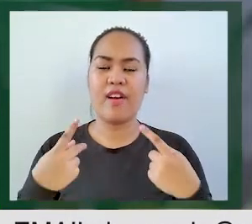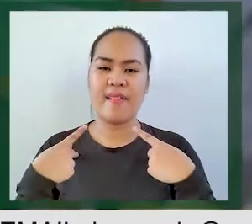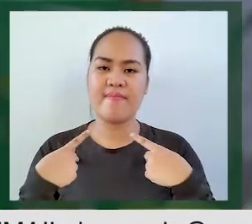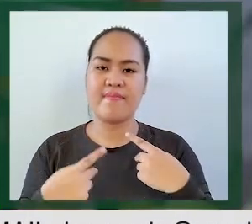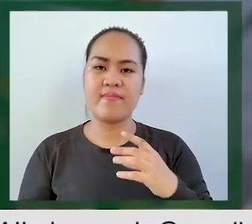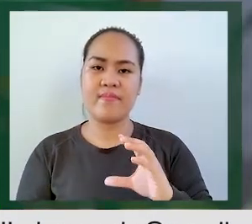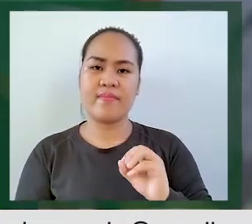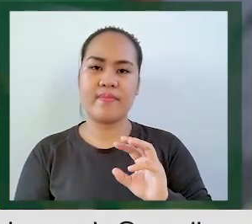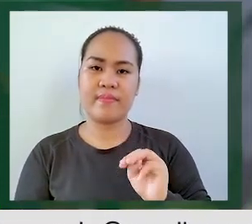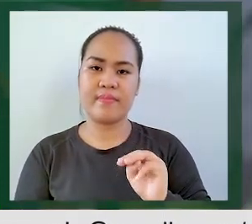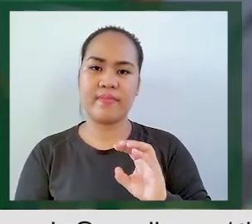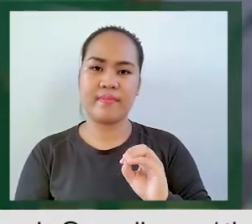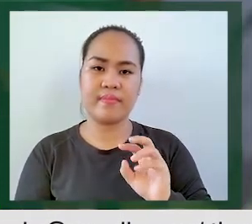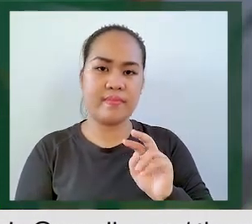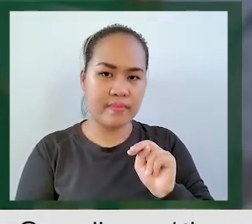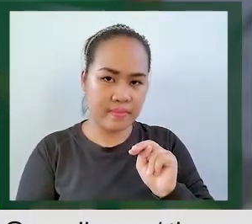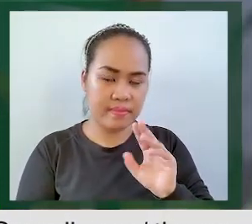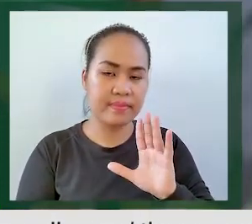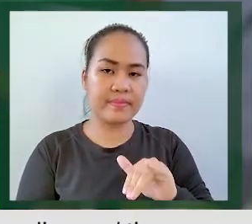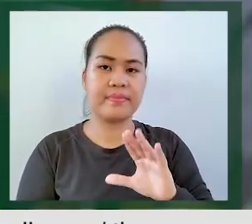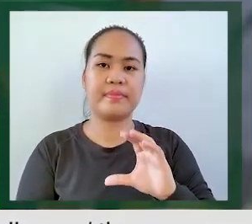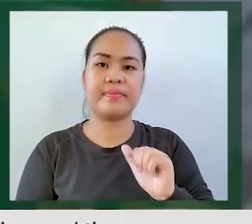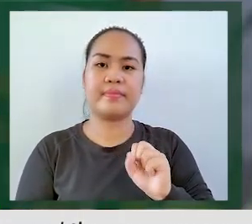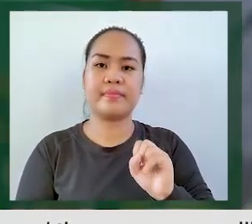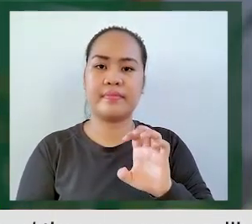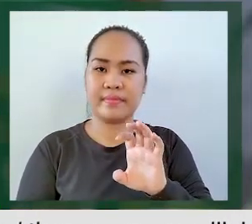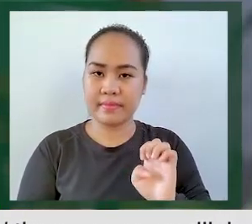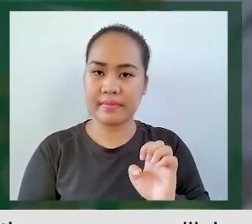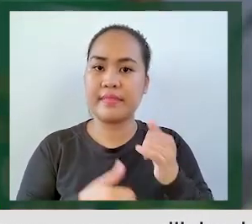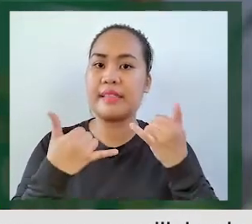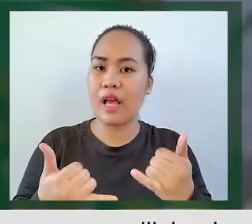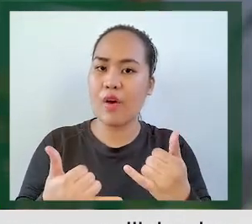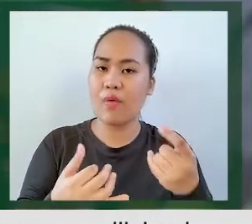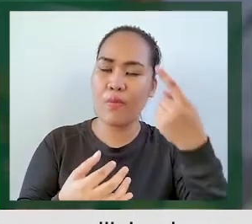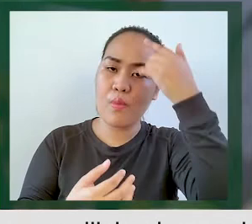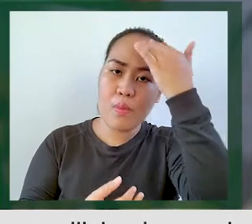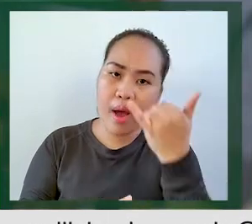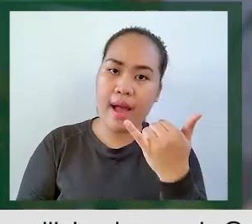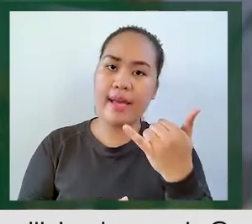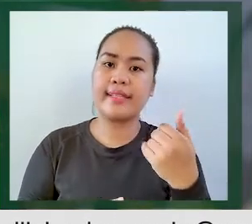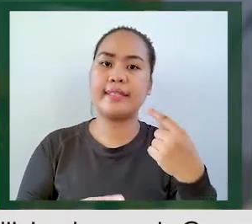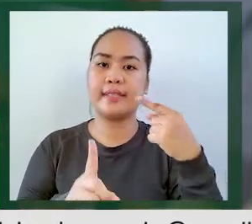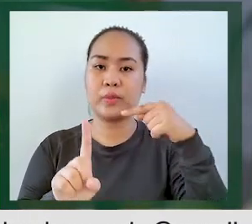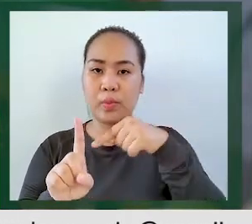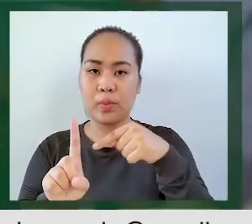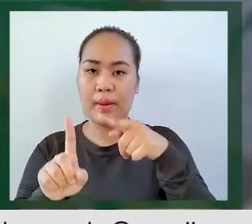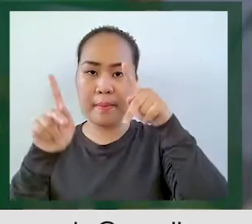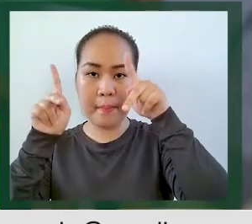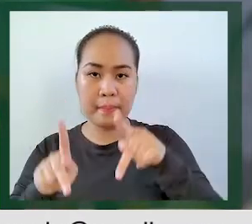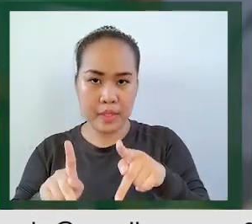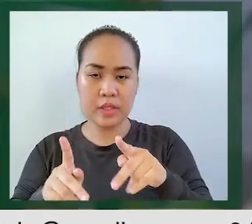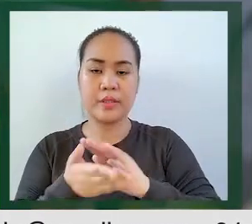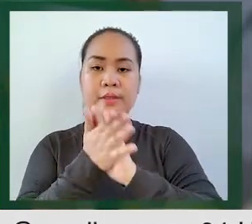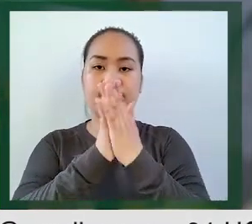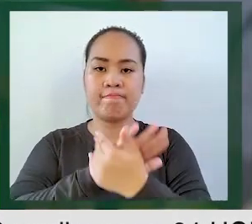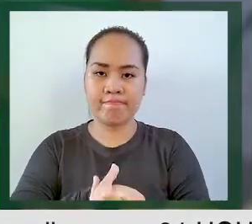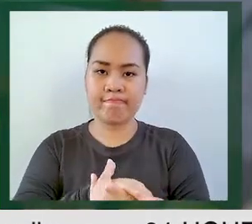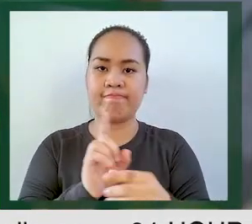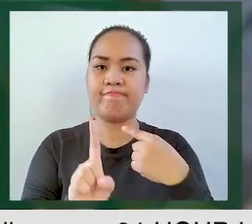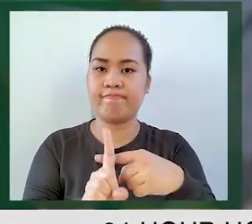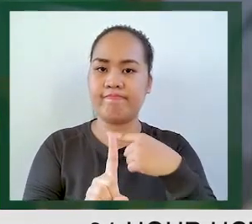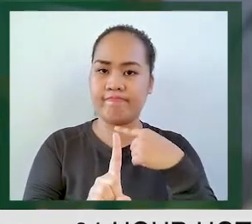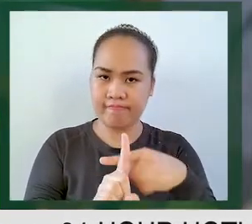kanilang profesyon, pag-uwi sa bahay, since feeling nila ay safe na ako sa bahay, andito na ako, naka-uwi na ako. Pero hindi nila